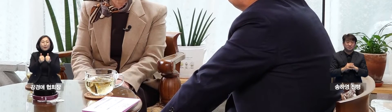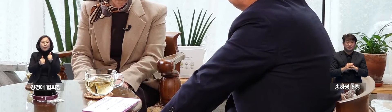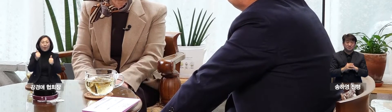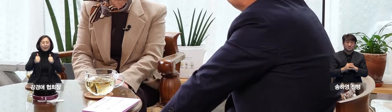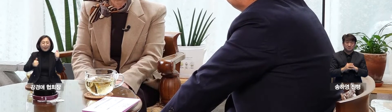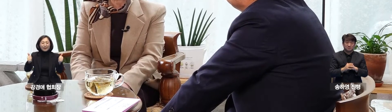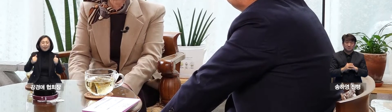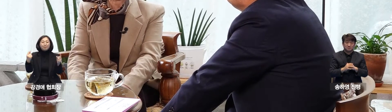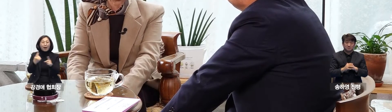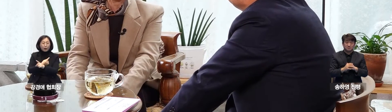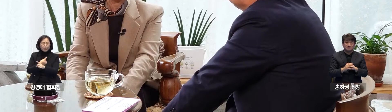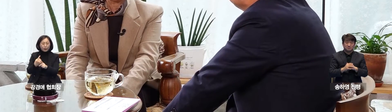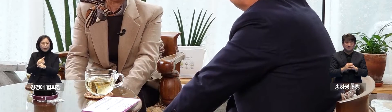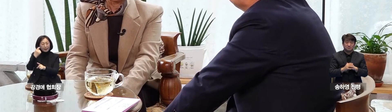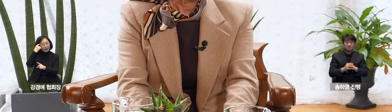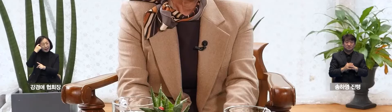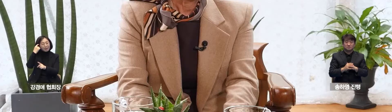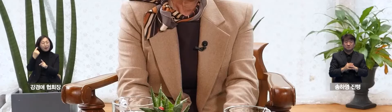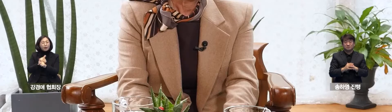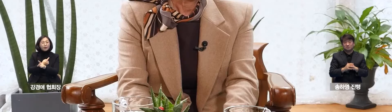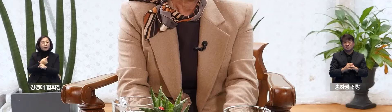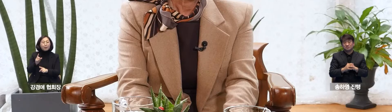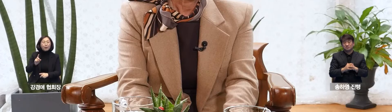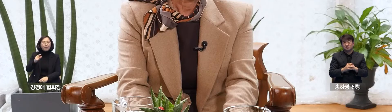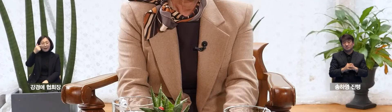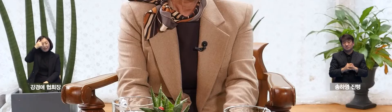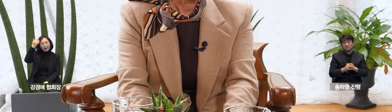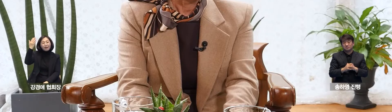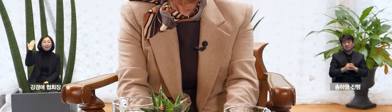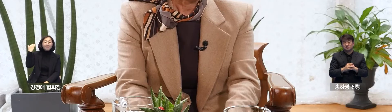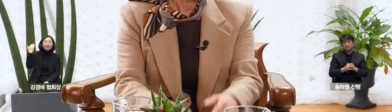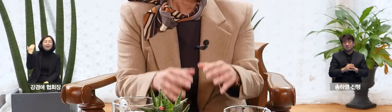바뀌었습니다. 어떻게 바뀌었냐면 예전에는